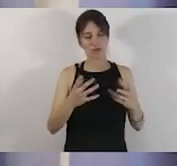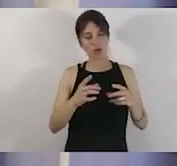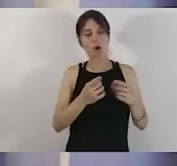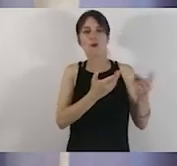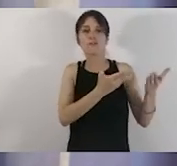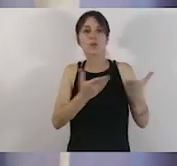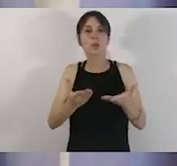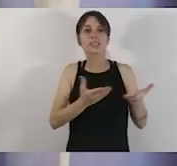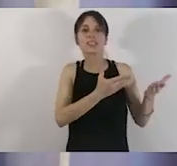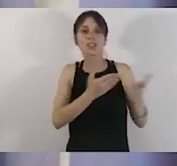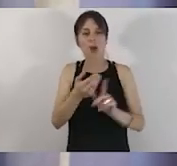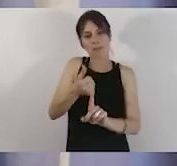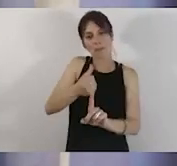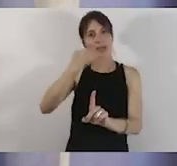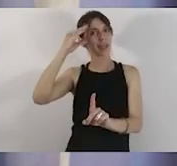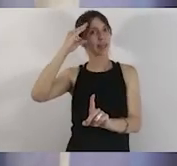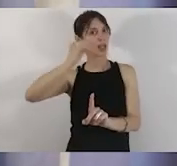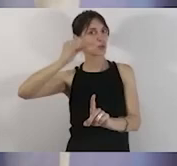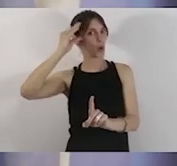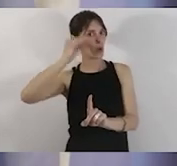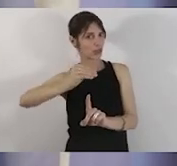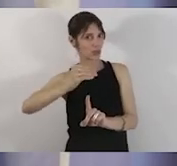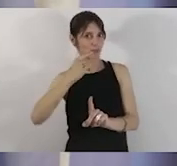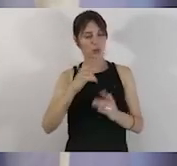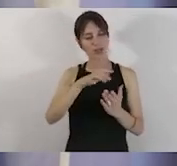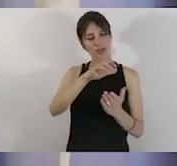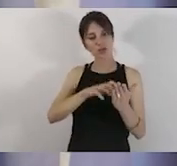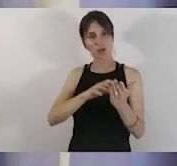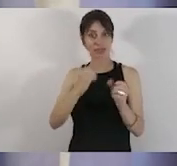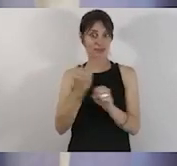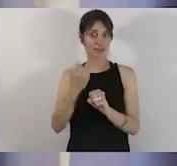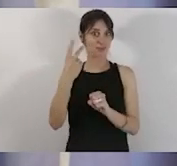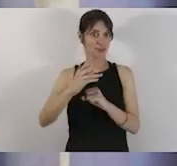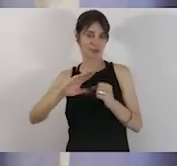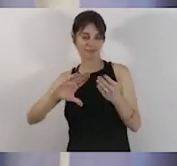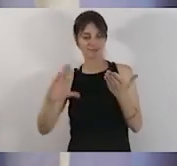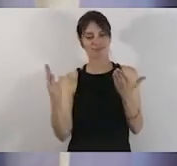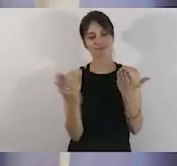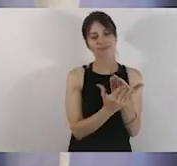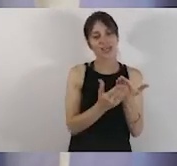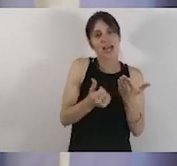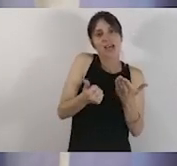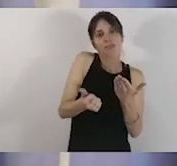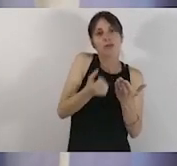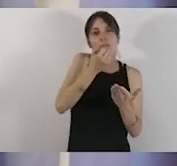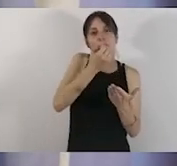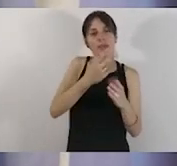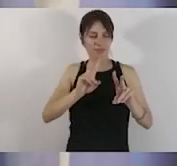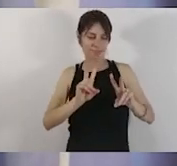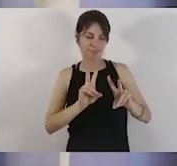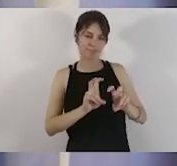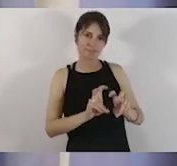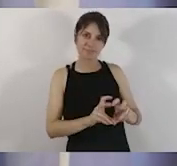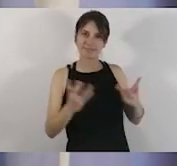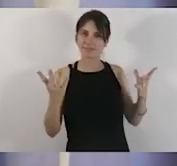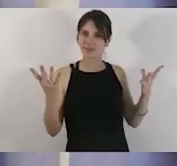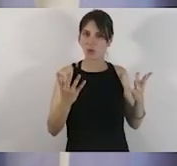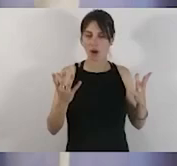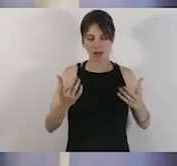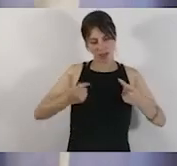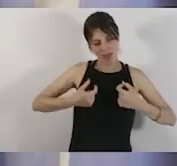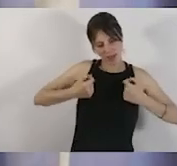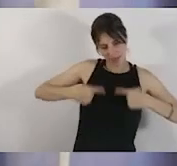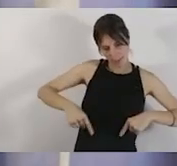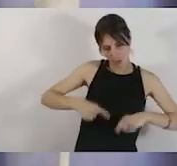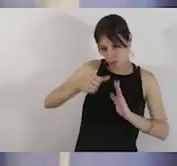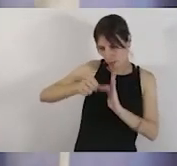vous a communiqué son travail dans la note. Notamment, elle avait bien regardé les variations de dépenses